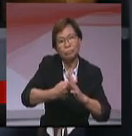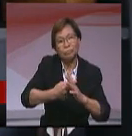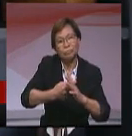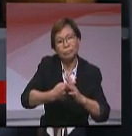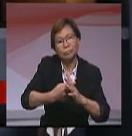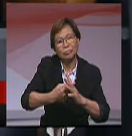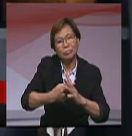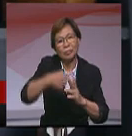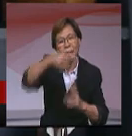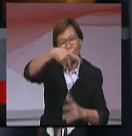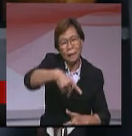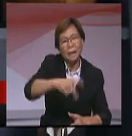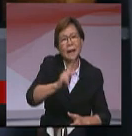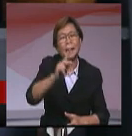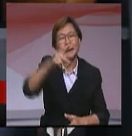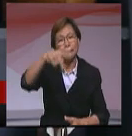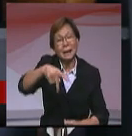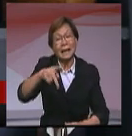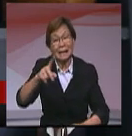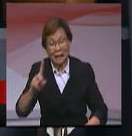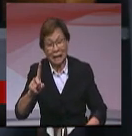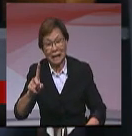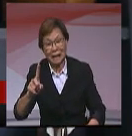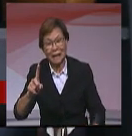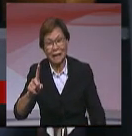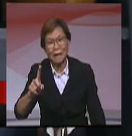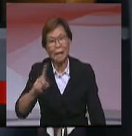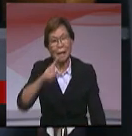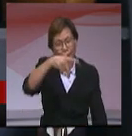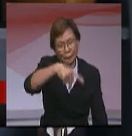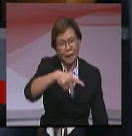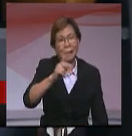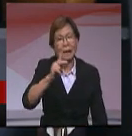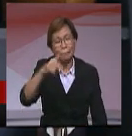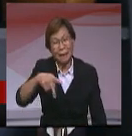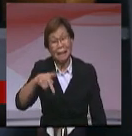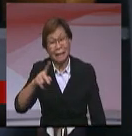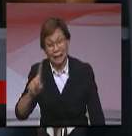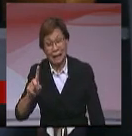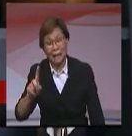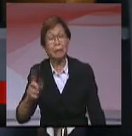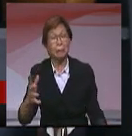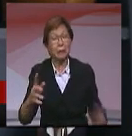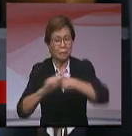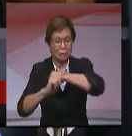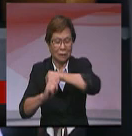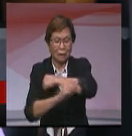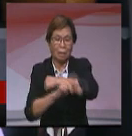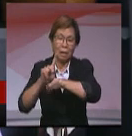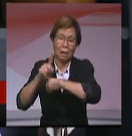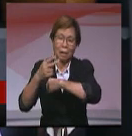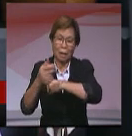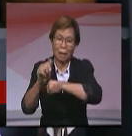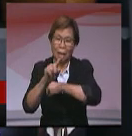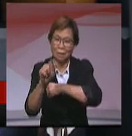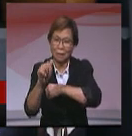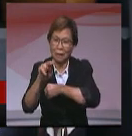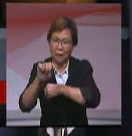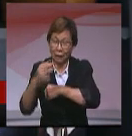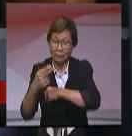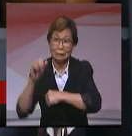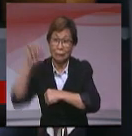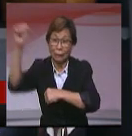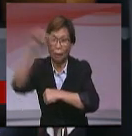Pergerakan Diperketatkan ataupun PKPD di Taman Khazanah Indah